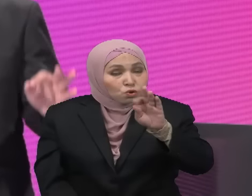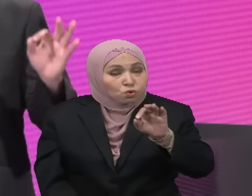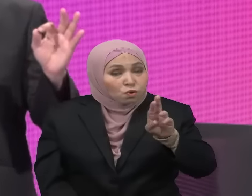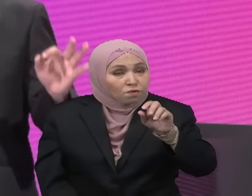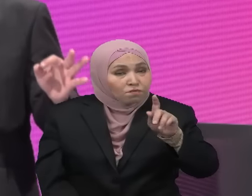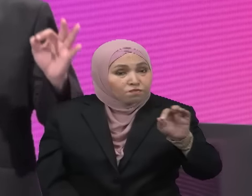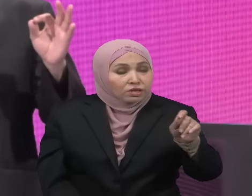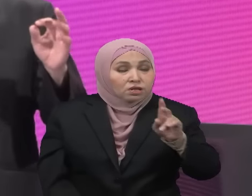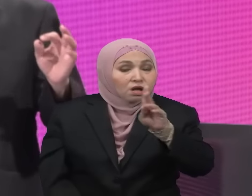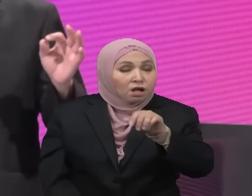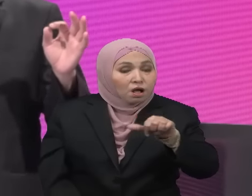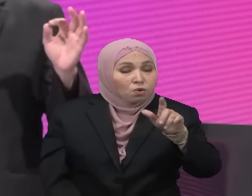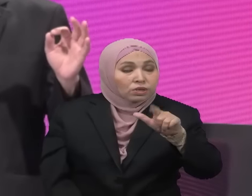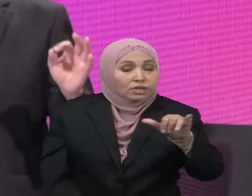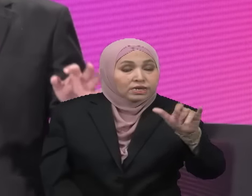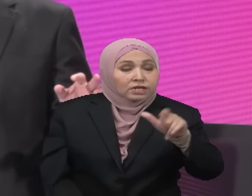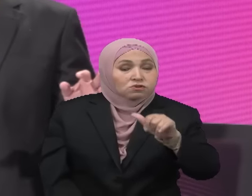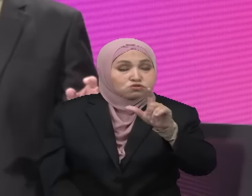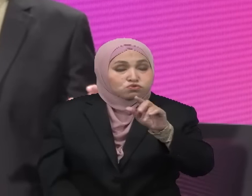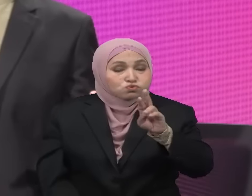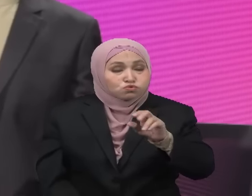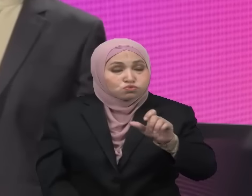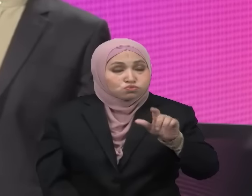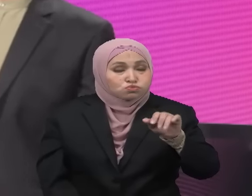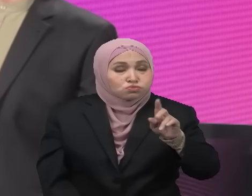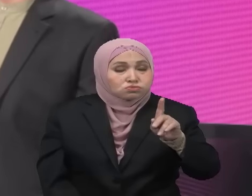زخرف القول غرورا